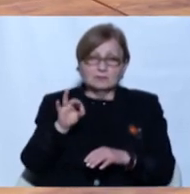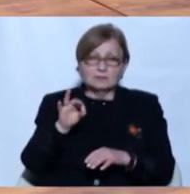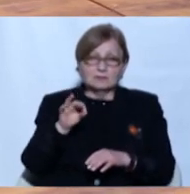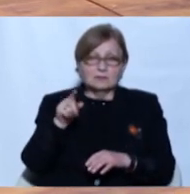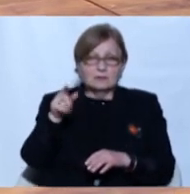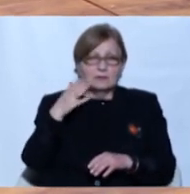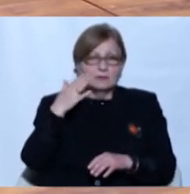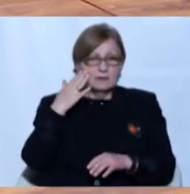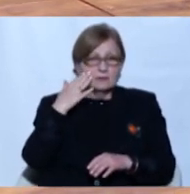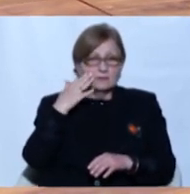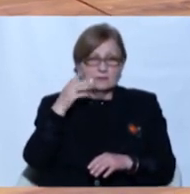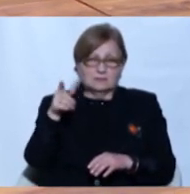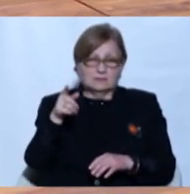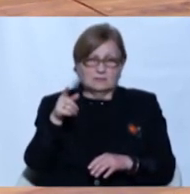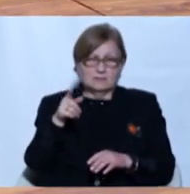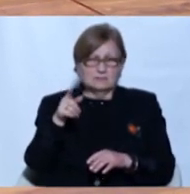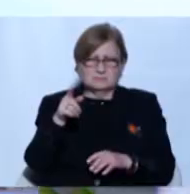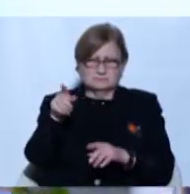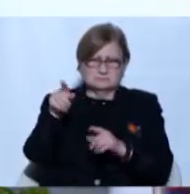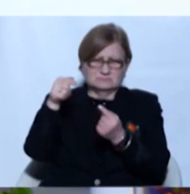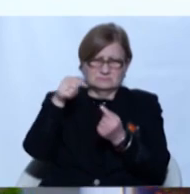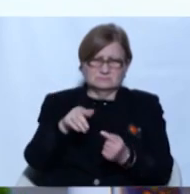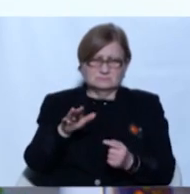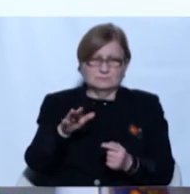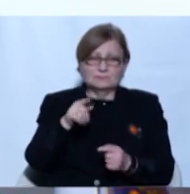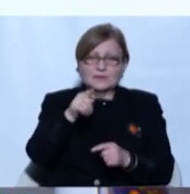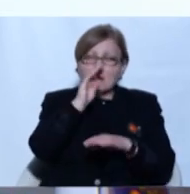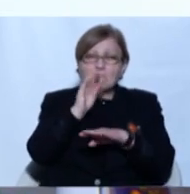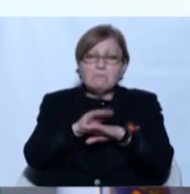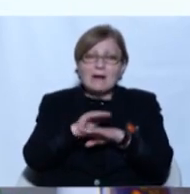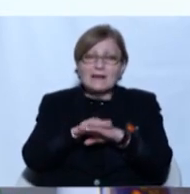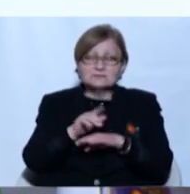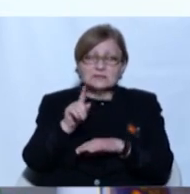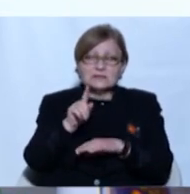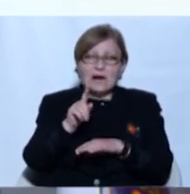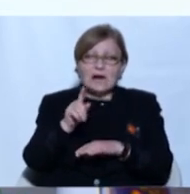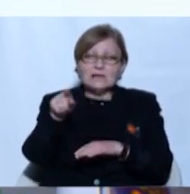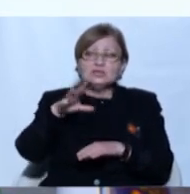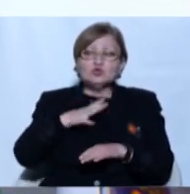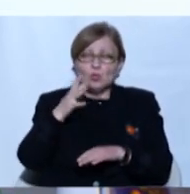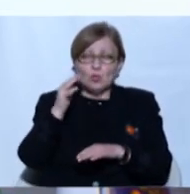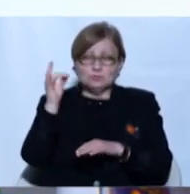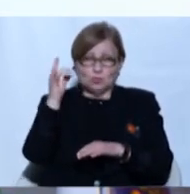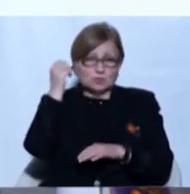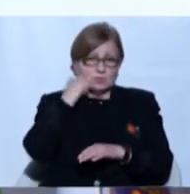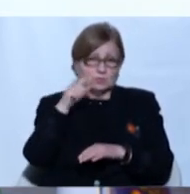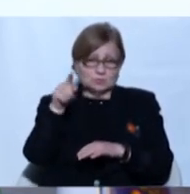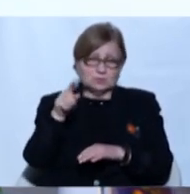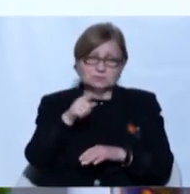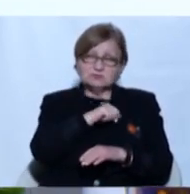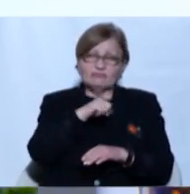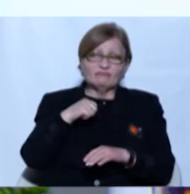მართლის სიმართლის მისი განპირობებული. აი ამ ფაქტების მიმართ რომ მართალი დამოკიდებულება აქვს, ეს არის.